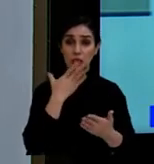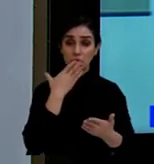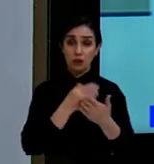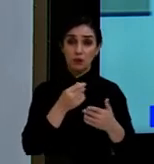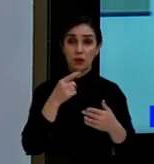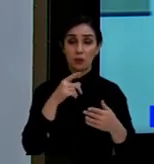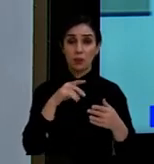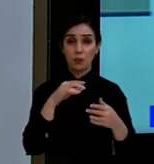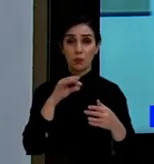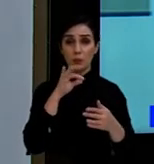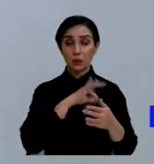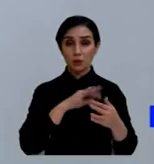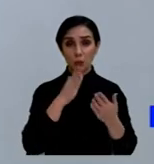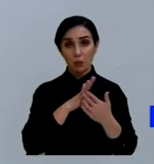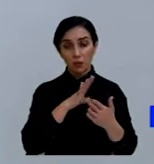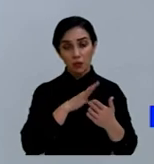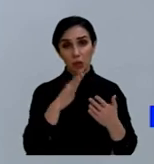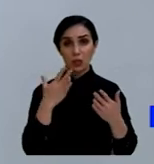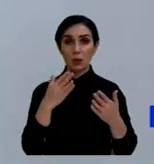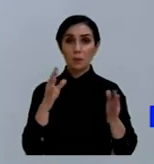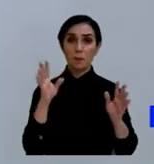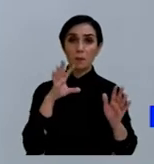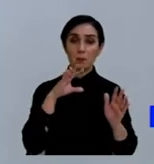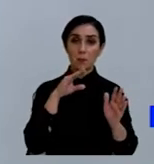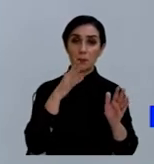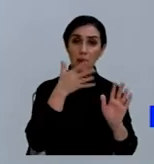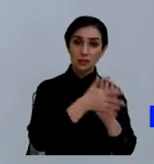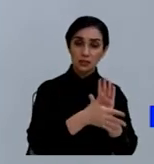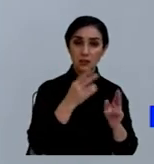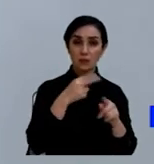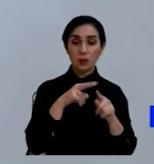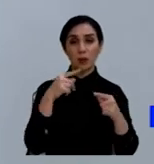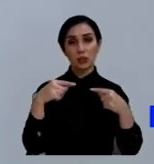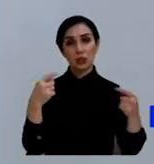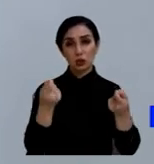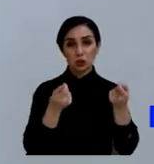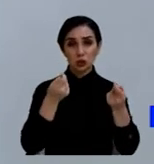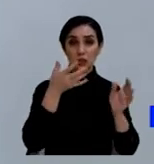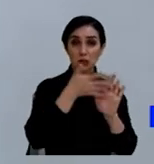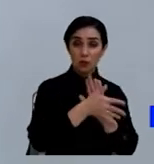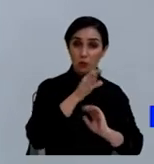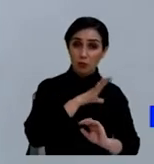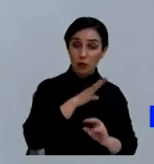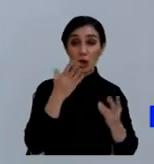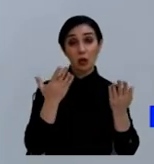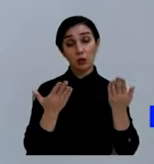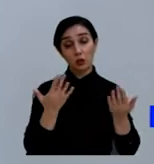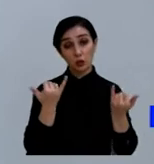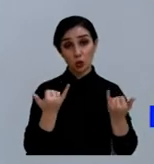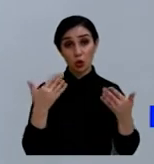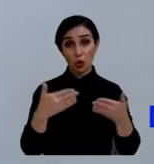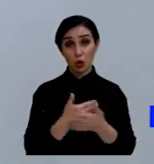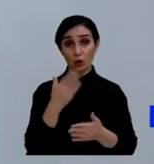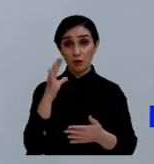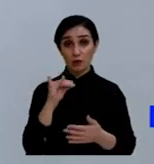самопроизвольные ядерные реакции, бывают под действием определенных элементарных частиц. А сегодня мы поговорим о